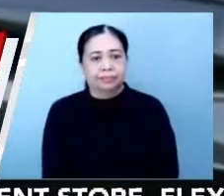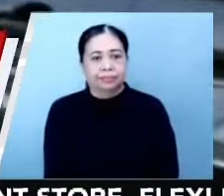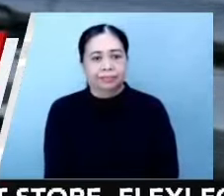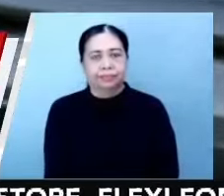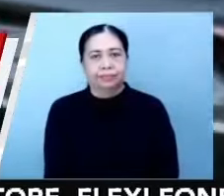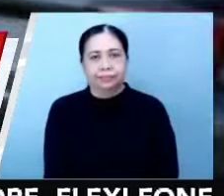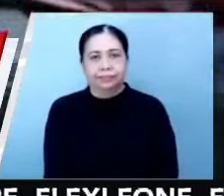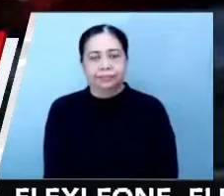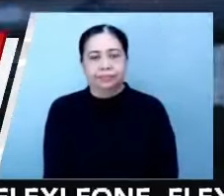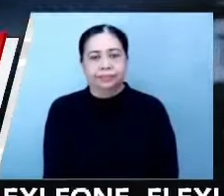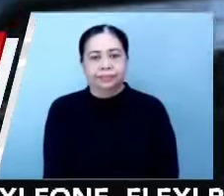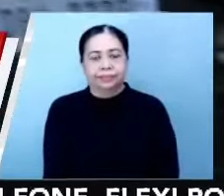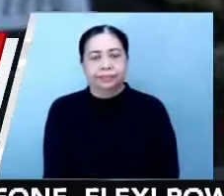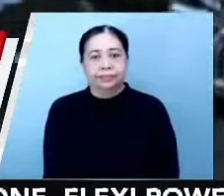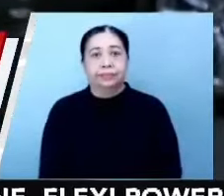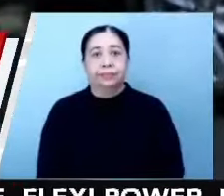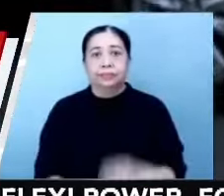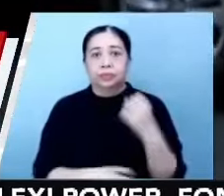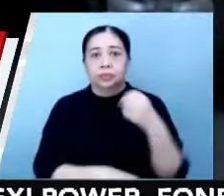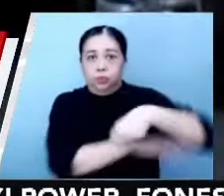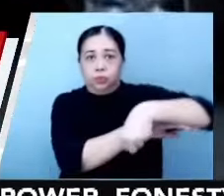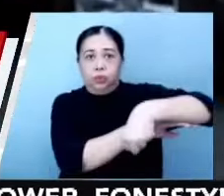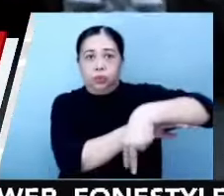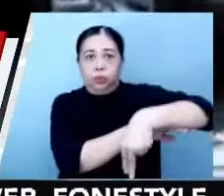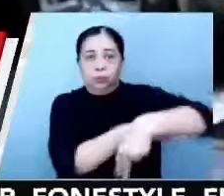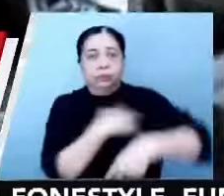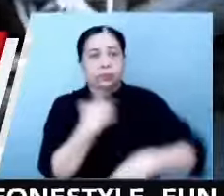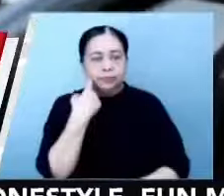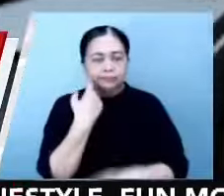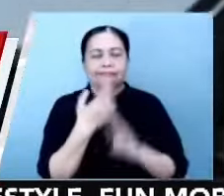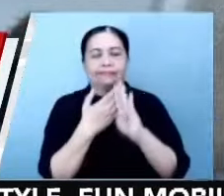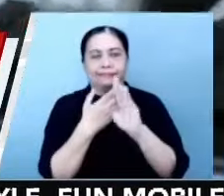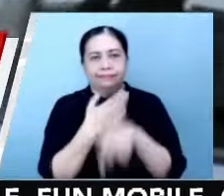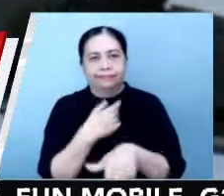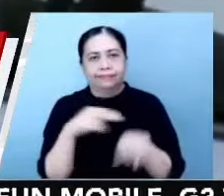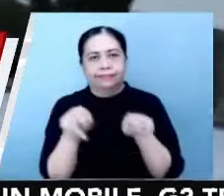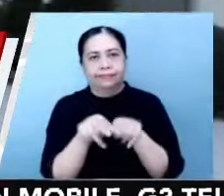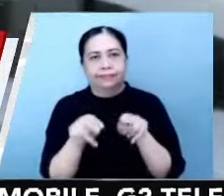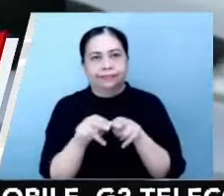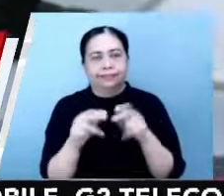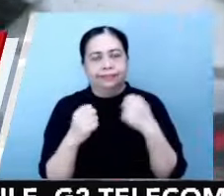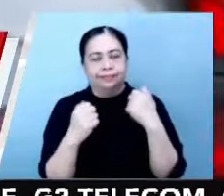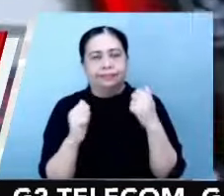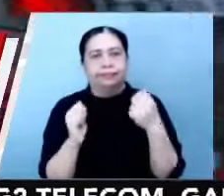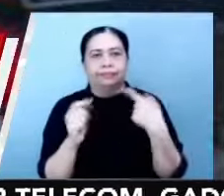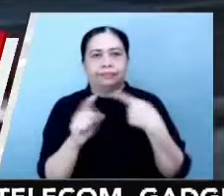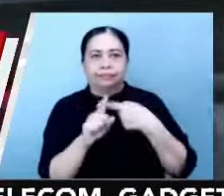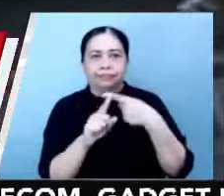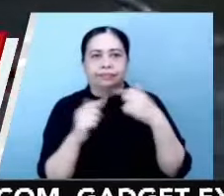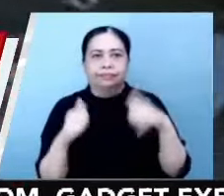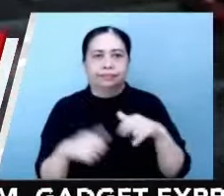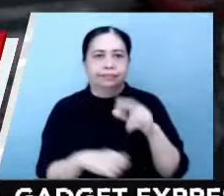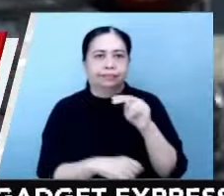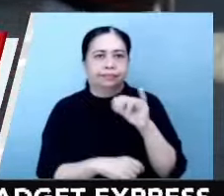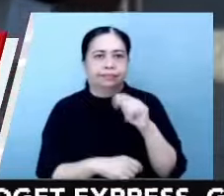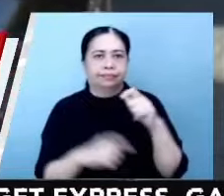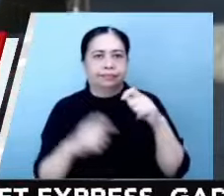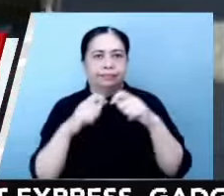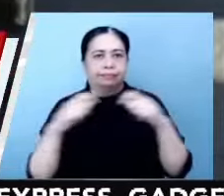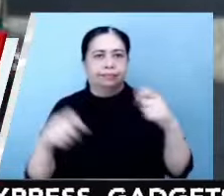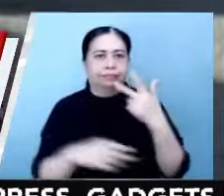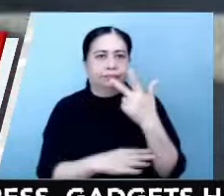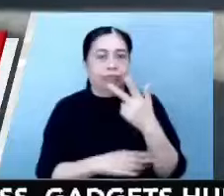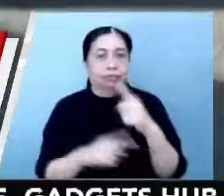Ivan, as of 12 midnight kanina, bumalik na raw sa normal ang temperatura dito sa NAIA Terminal 3. Pero para sa ilang